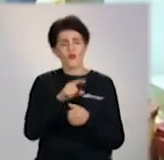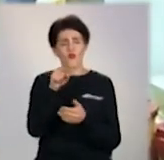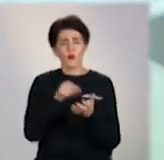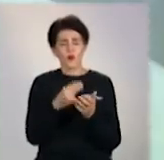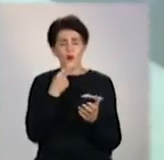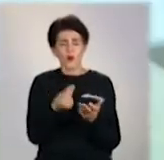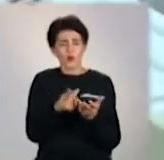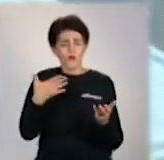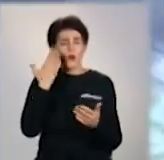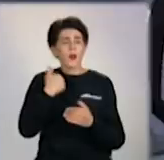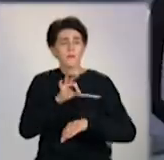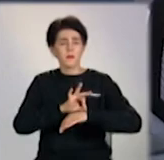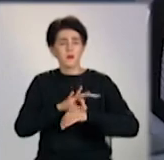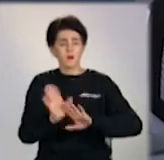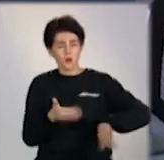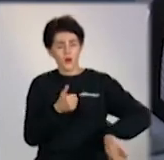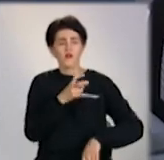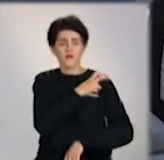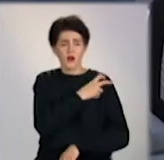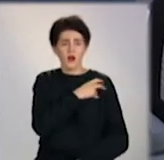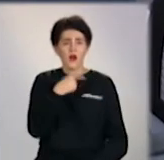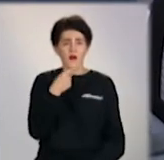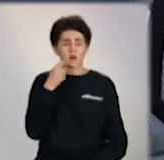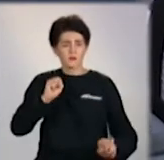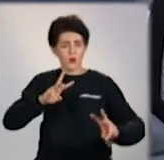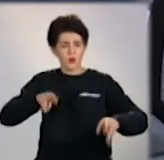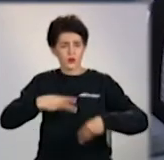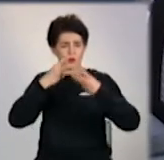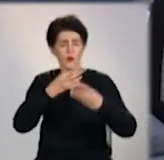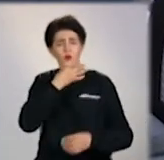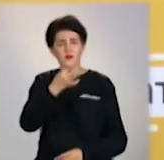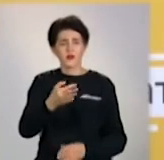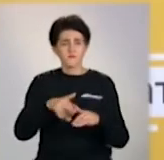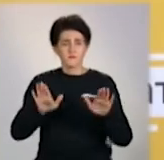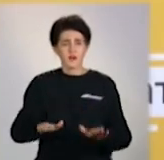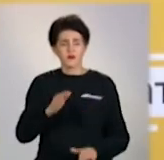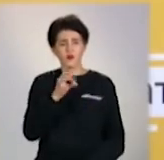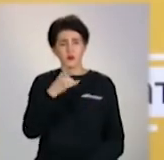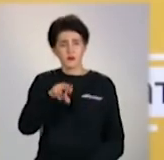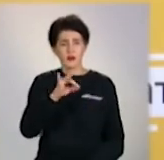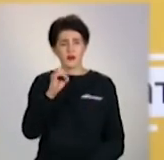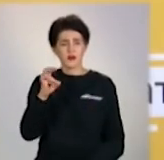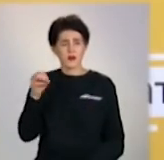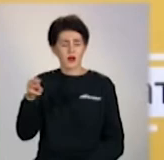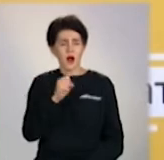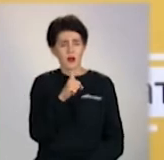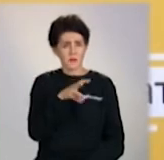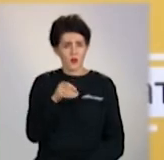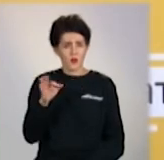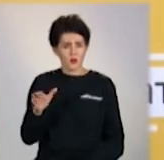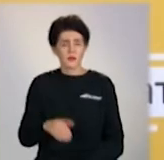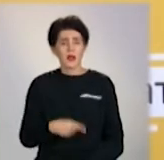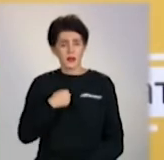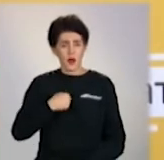аналіз крові після хвороби, Інна Жук відповідає під час онлайн-трансляції фонду Ріната Ахметова. Я всім своїм пацієнтам рекомендую